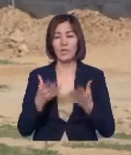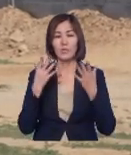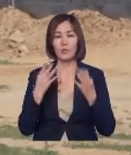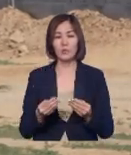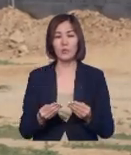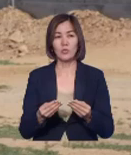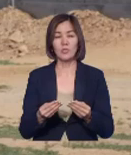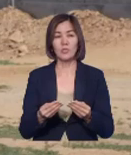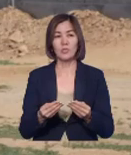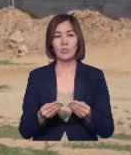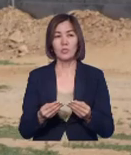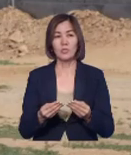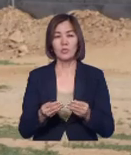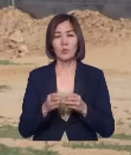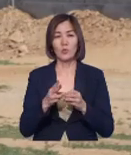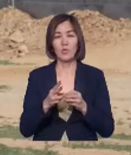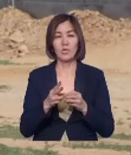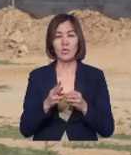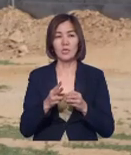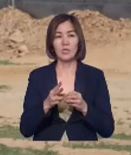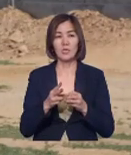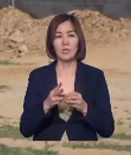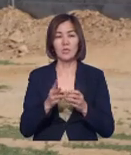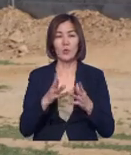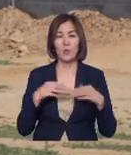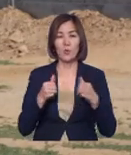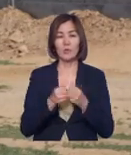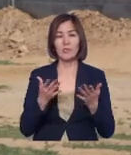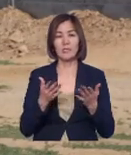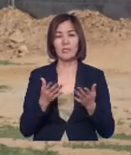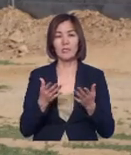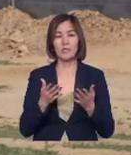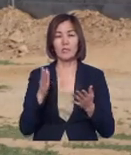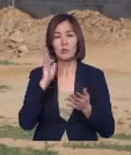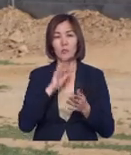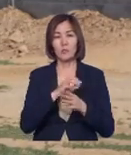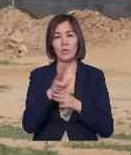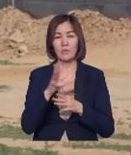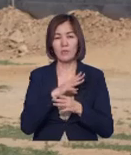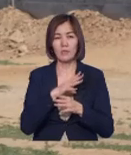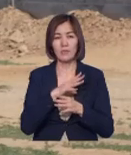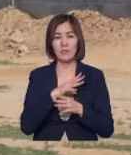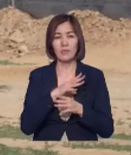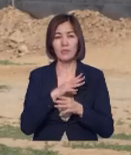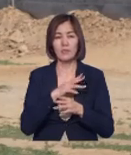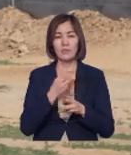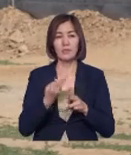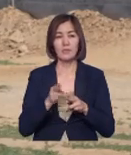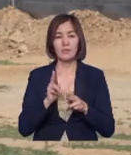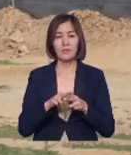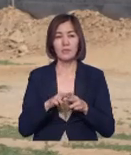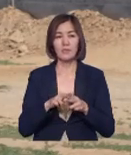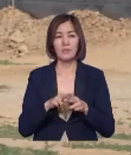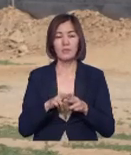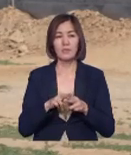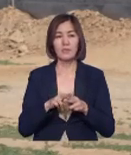таңда 12 отбасы, 12 түтін сумен қамтамасыз етілді. Яғни